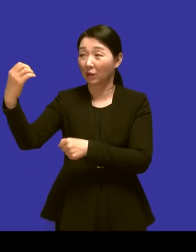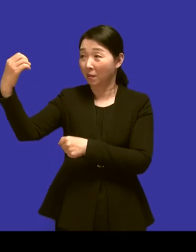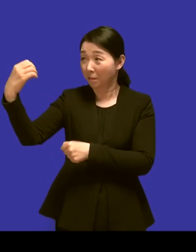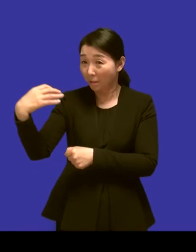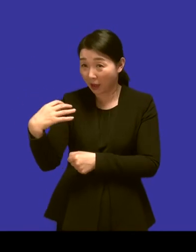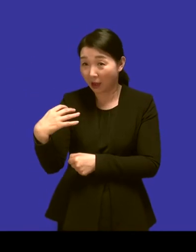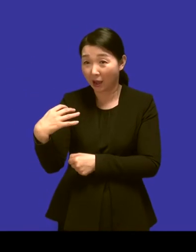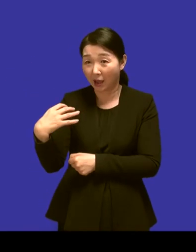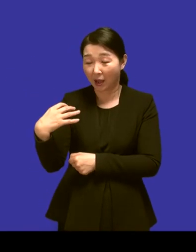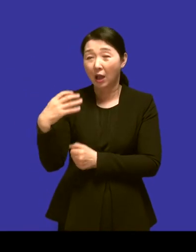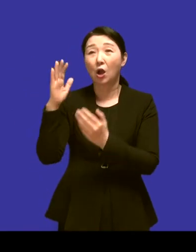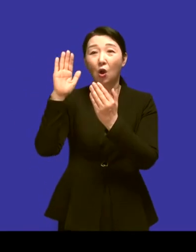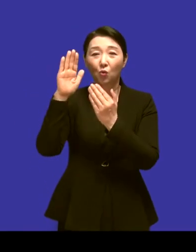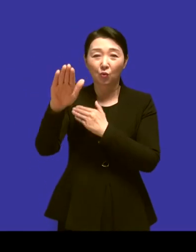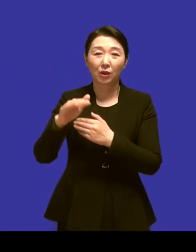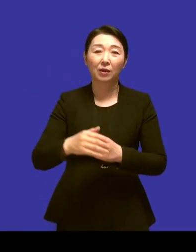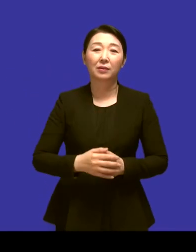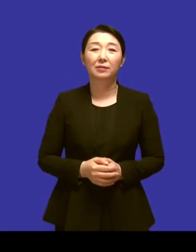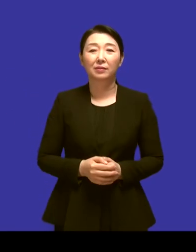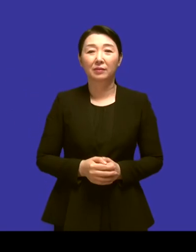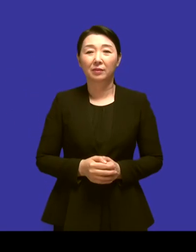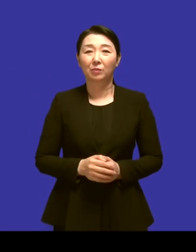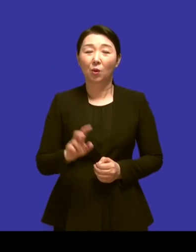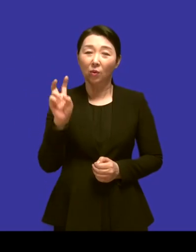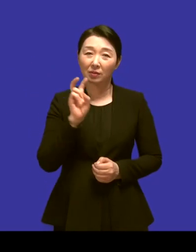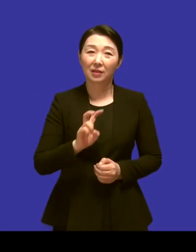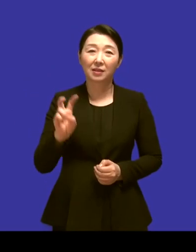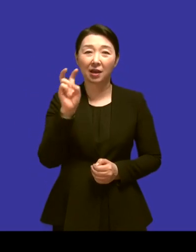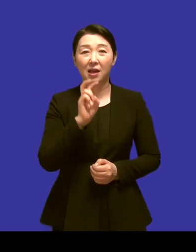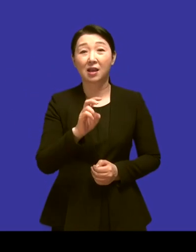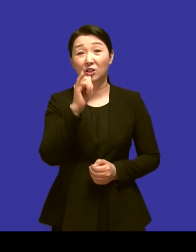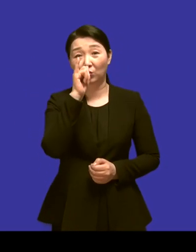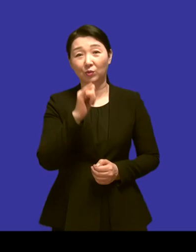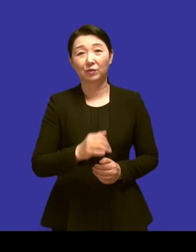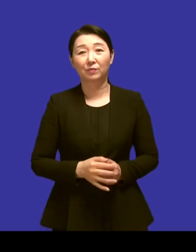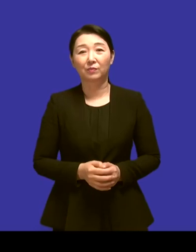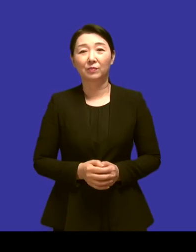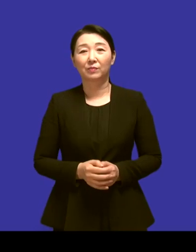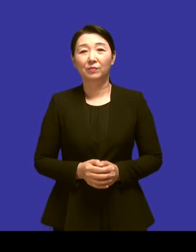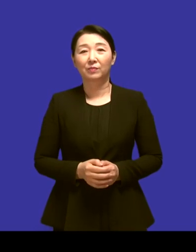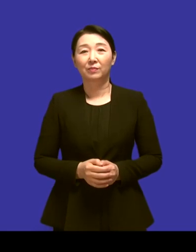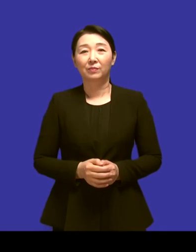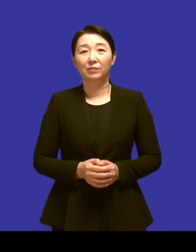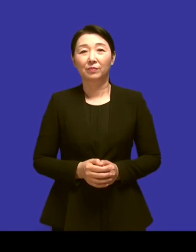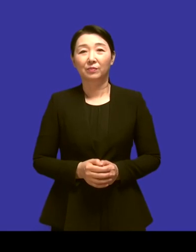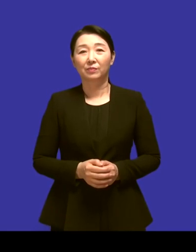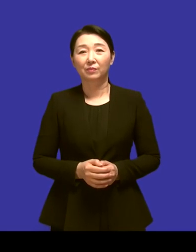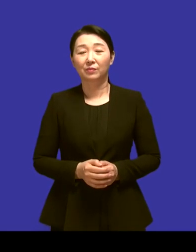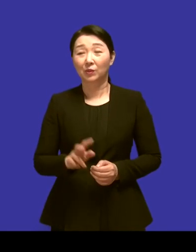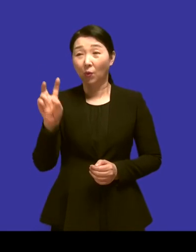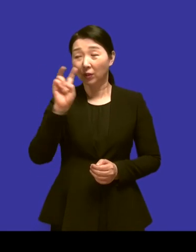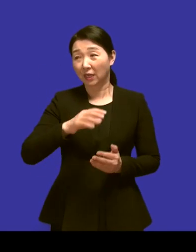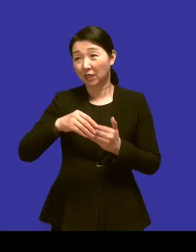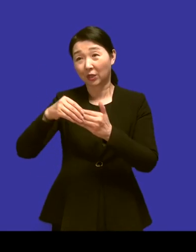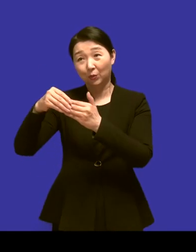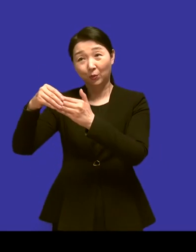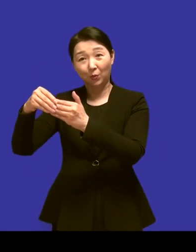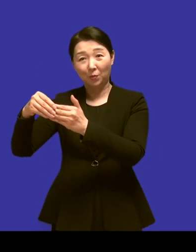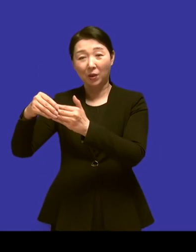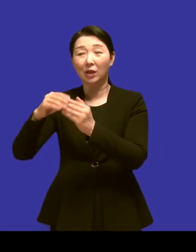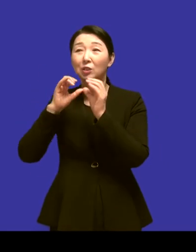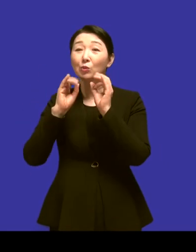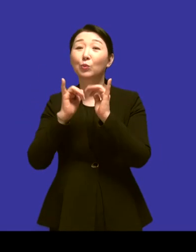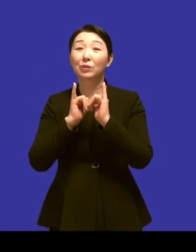받은 바로 직후에 이제 셀러브레이션 이제 찬양을 이렇게 하는데 거기에 이제 찬양 인도를 하시던